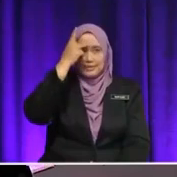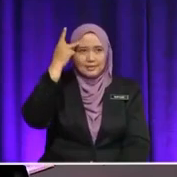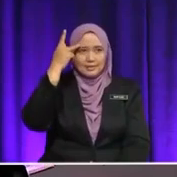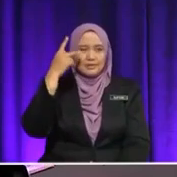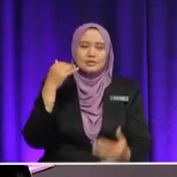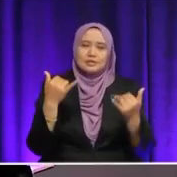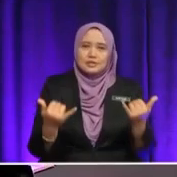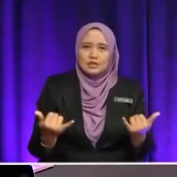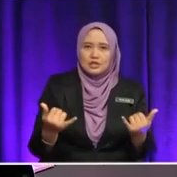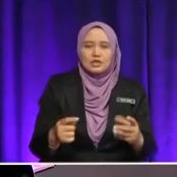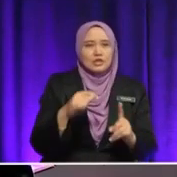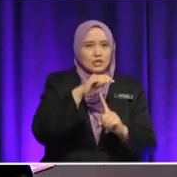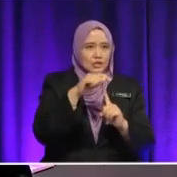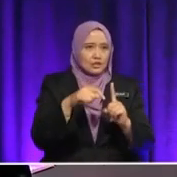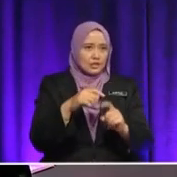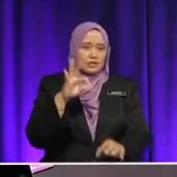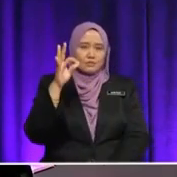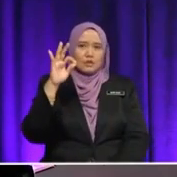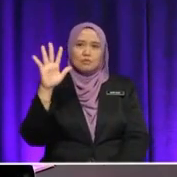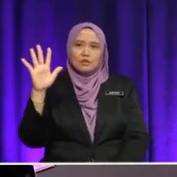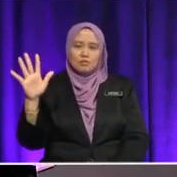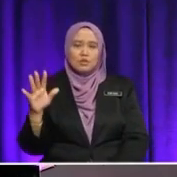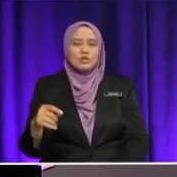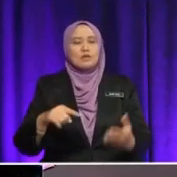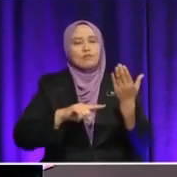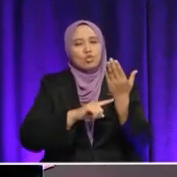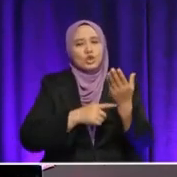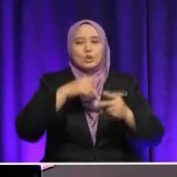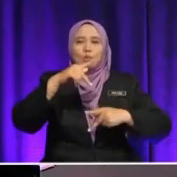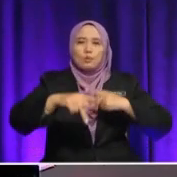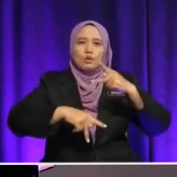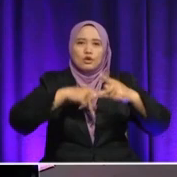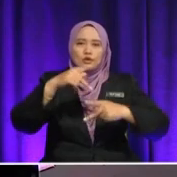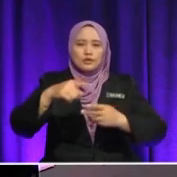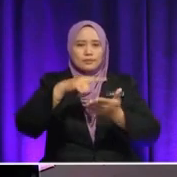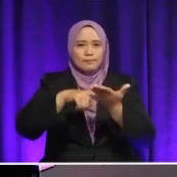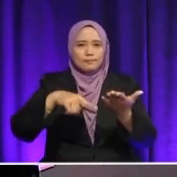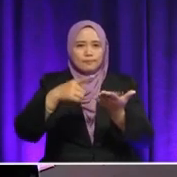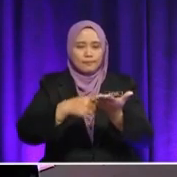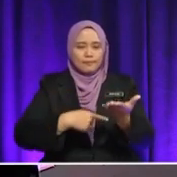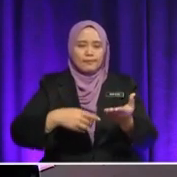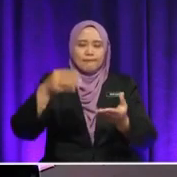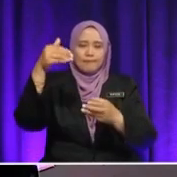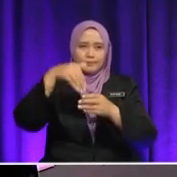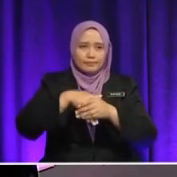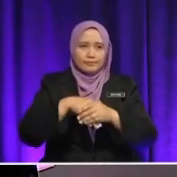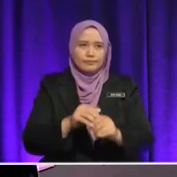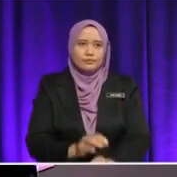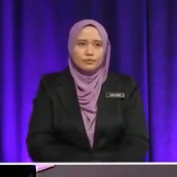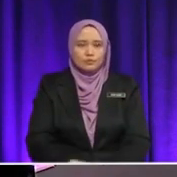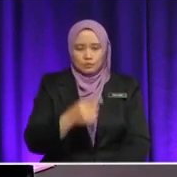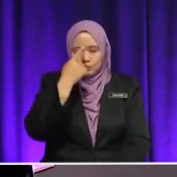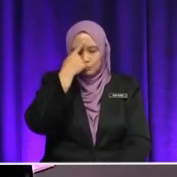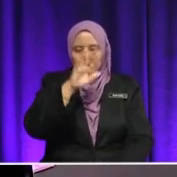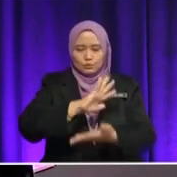Hai sekarang kita lihat tadi calon syarat menjadi penghuni es karena kita lihat syarat menjadi calon samu juga untuk menjadi